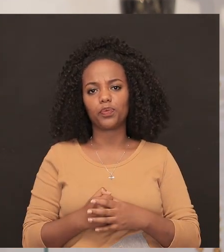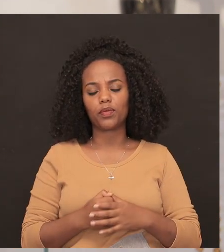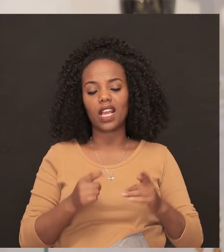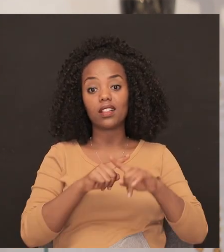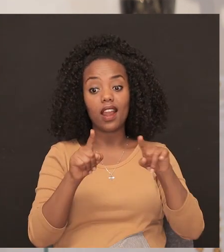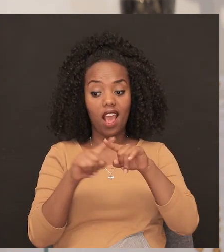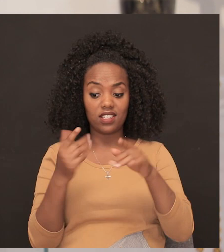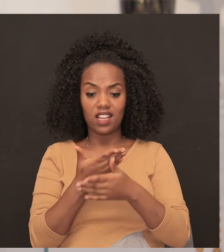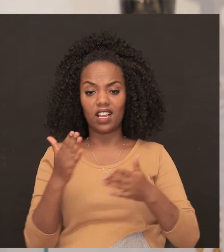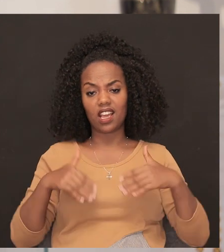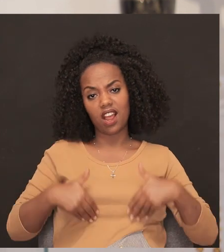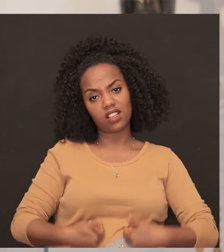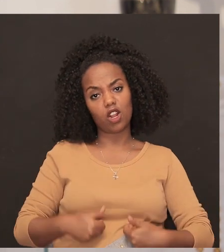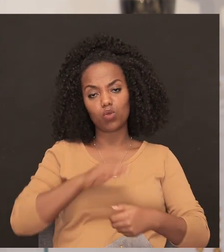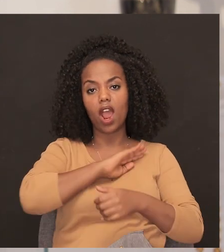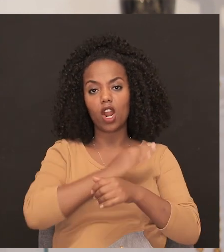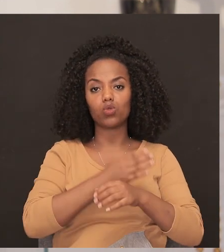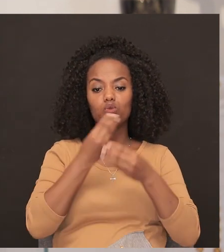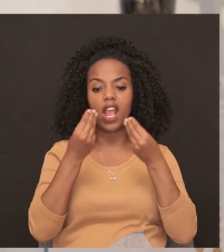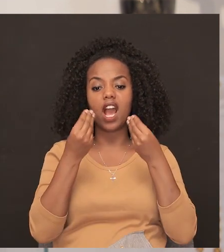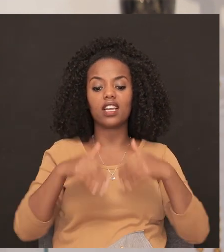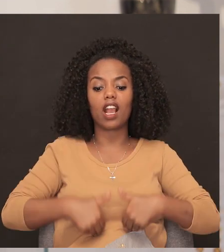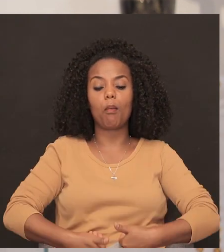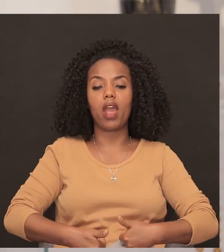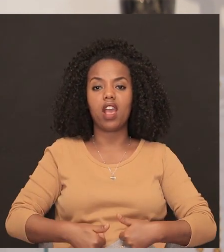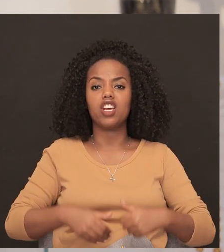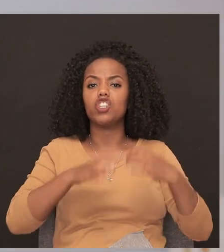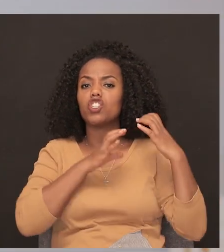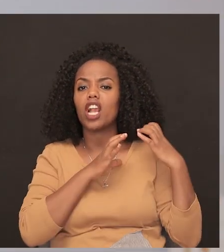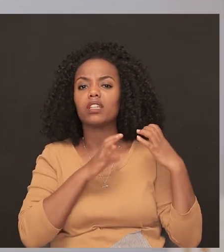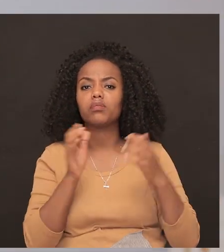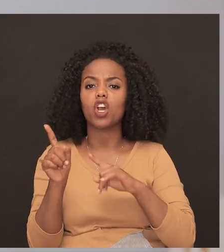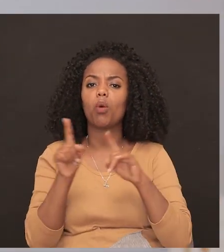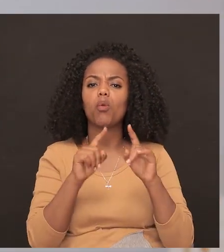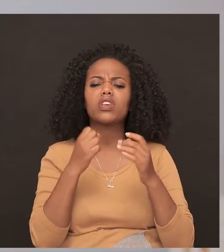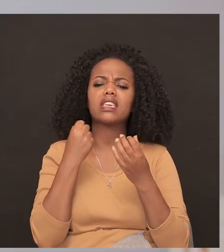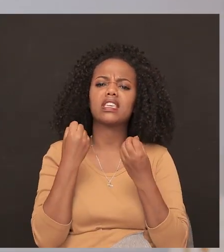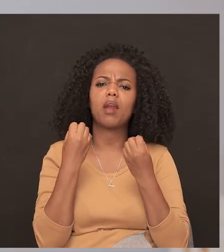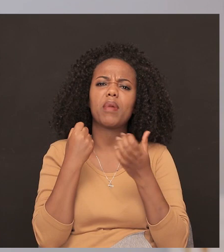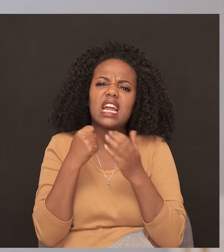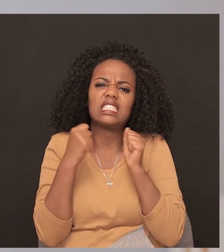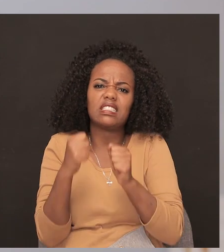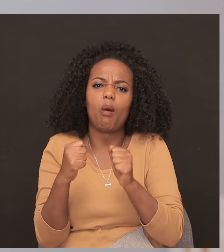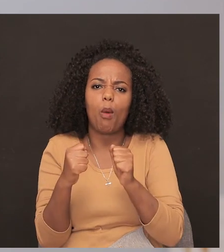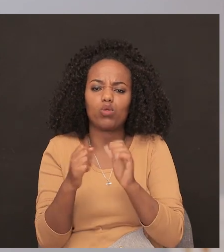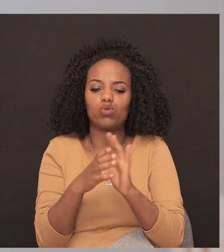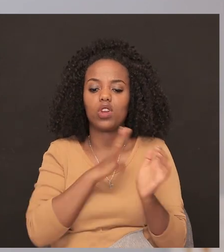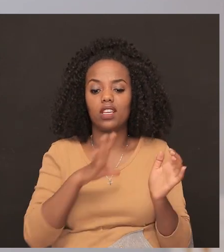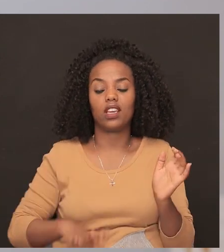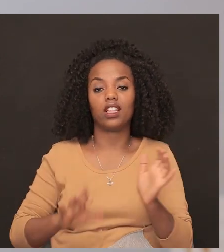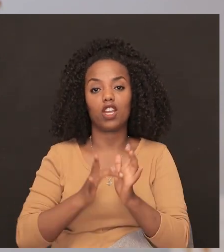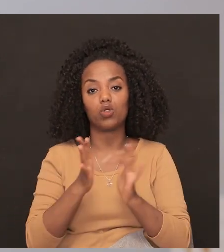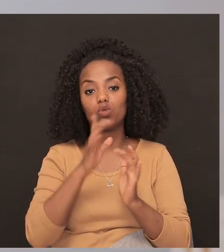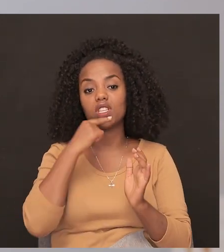የተለያየ ነገር ያዛላችሁ ኃይላችሁን ያደከማችሁ ሸክም ደግሞ የበረታባችሁ ጌታ ኢየሱስ